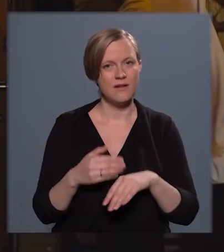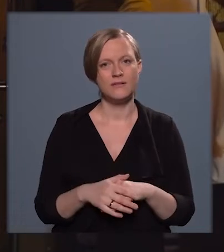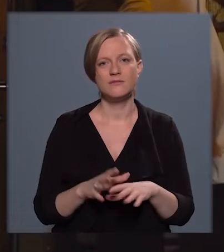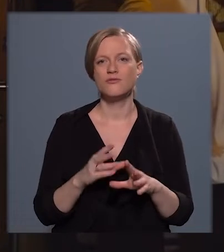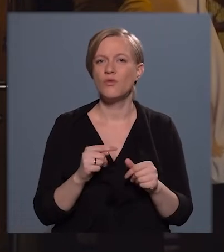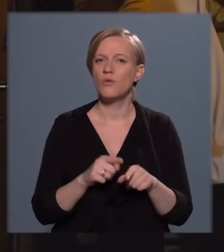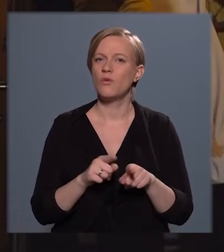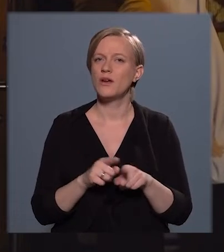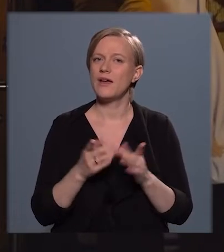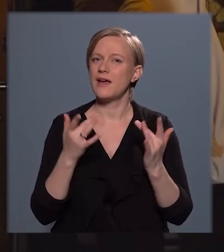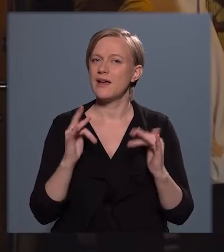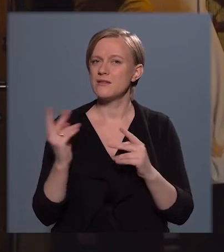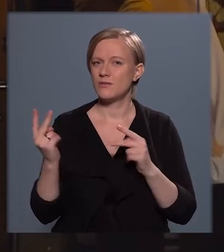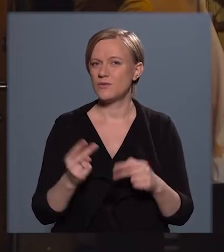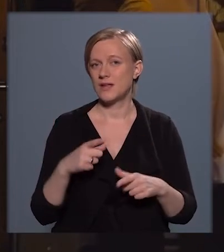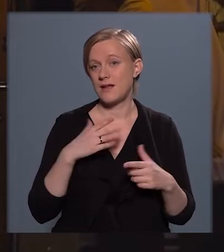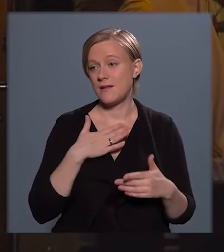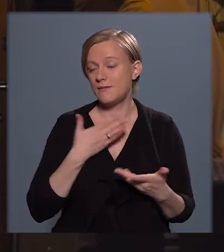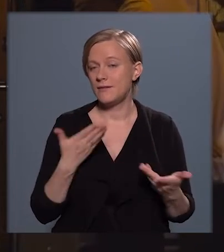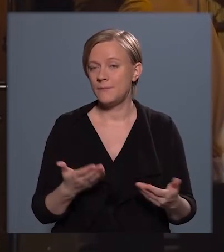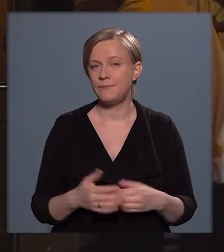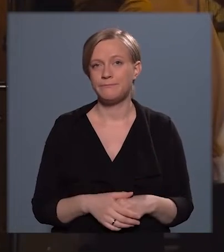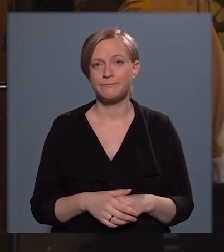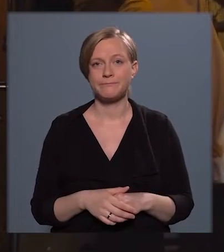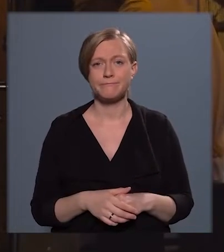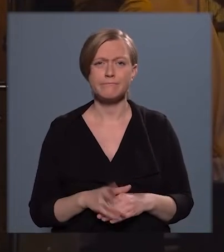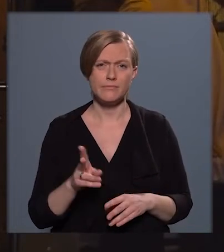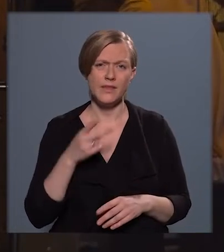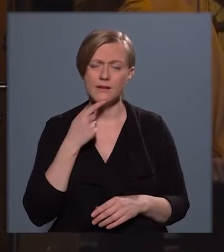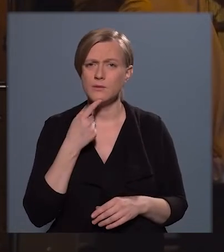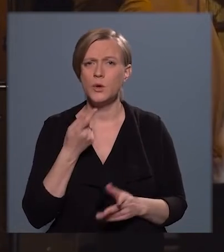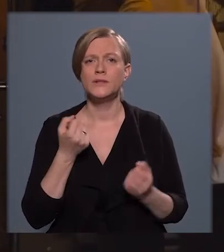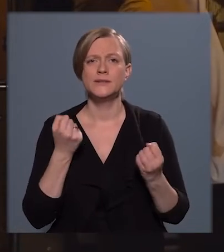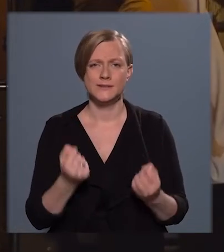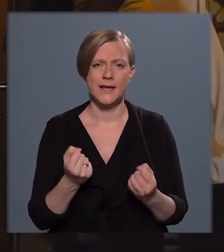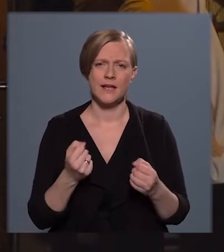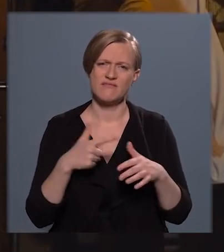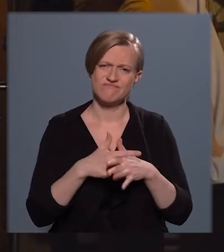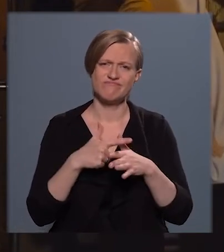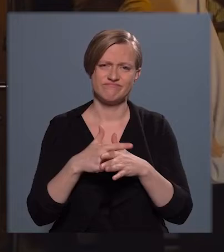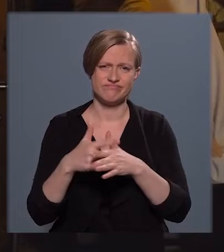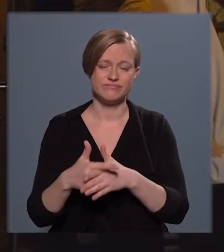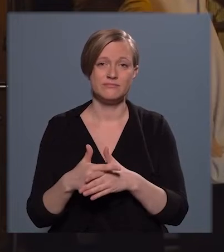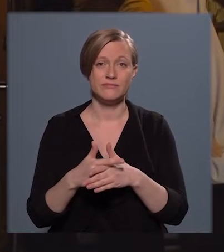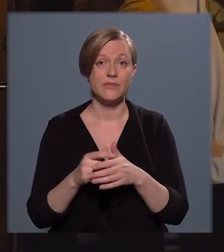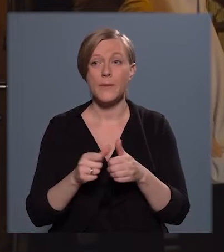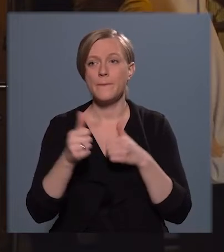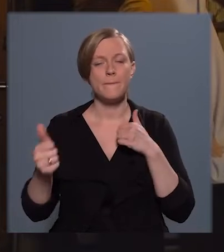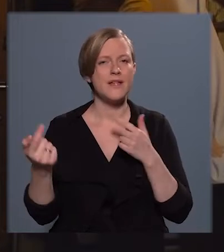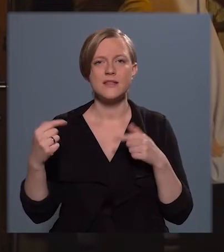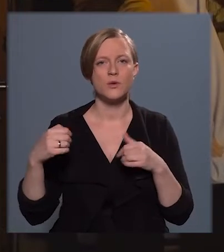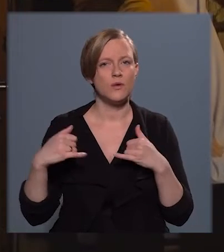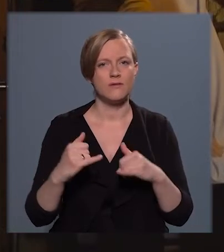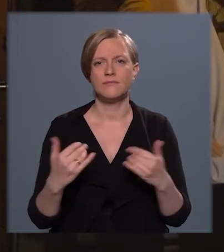olyan helyzetet hozott az életembe, amelyről azt mondhatom, hogy nehéz és göröngyös. Messziről